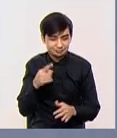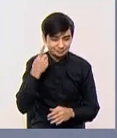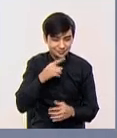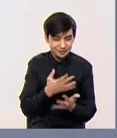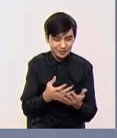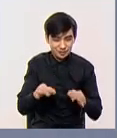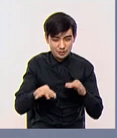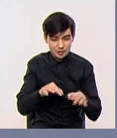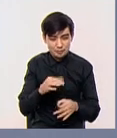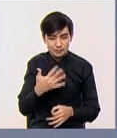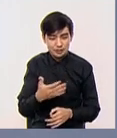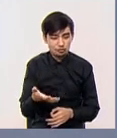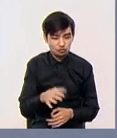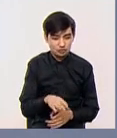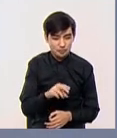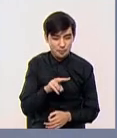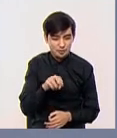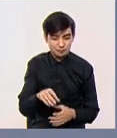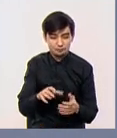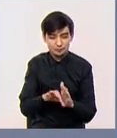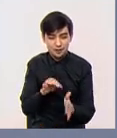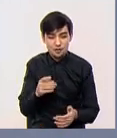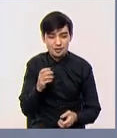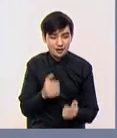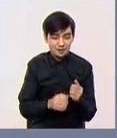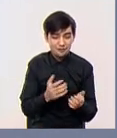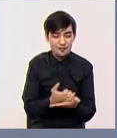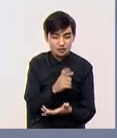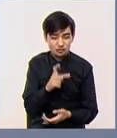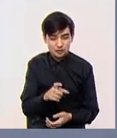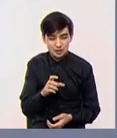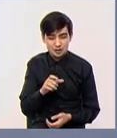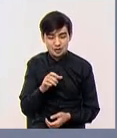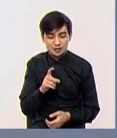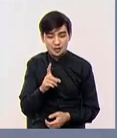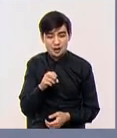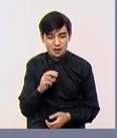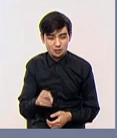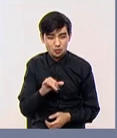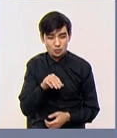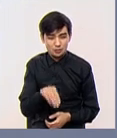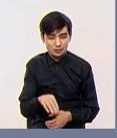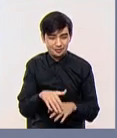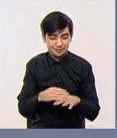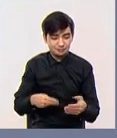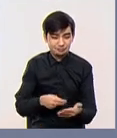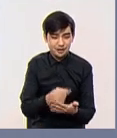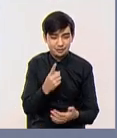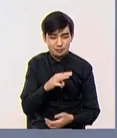үздік 50 жоба таңдалып алынған. Байқаудың әрбір жеңімпаз халық қайырымдылық қорынан 1 миллион теңге көлемінде ақшалай сыйлық